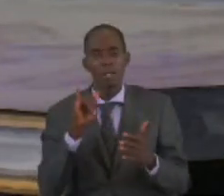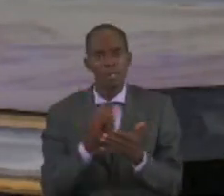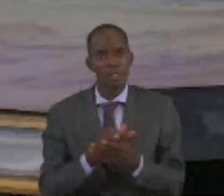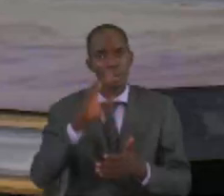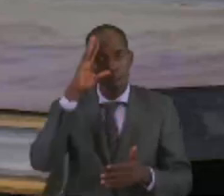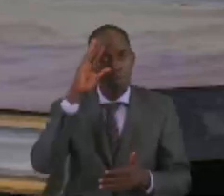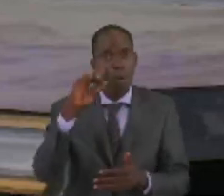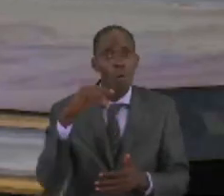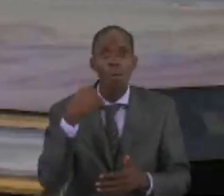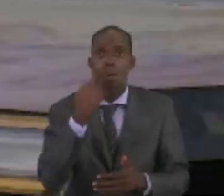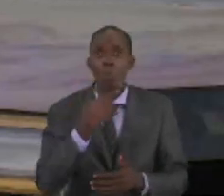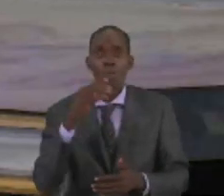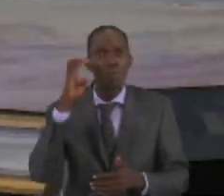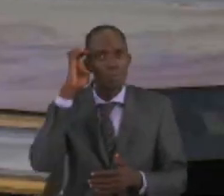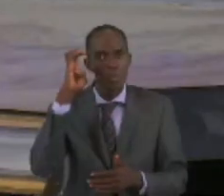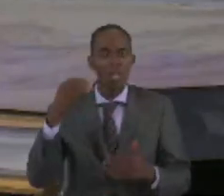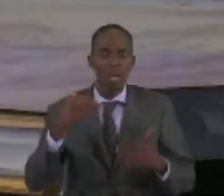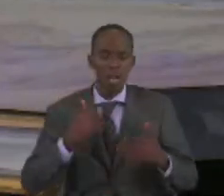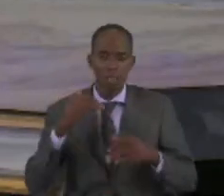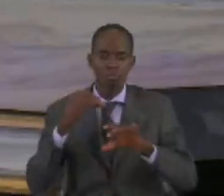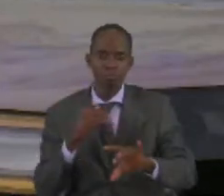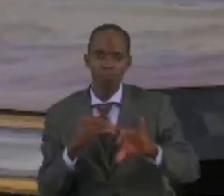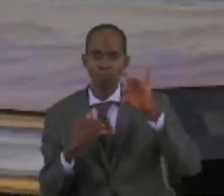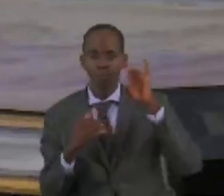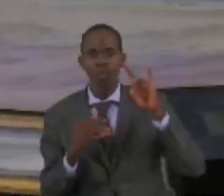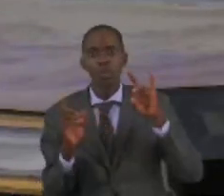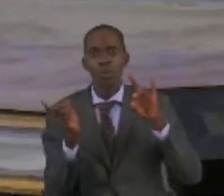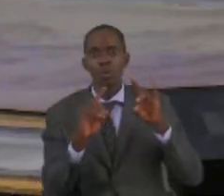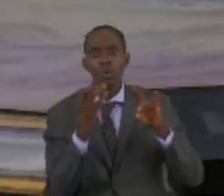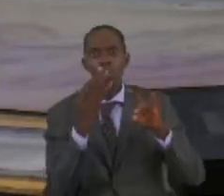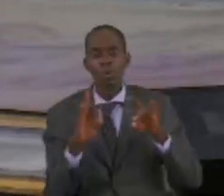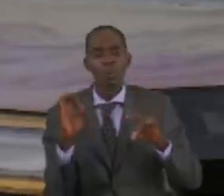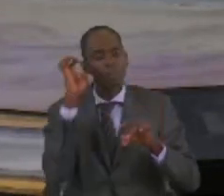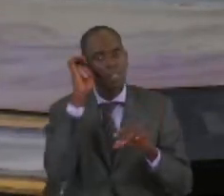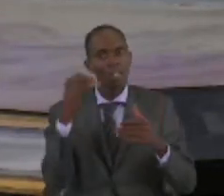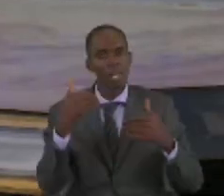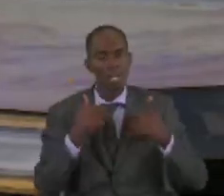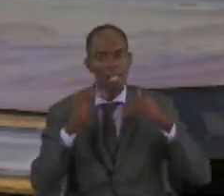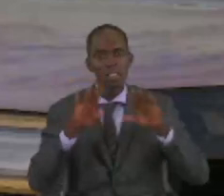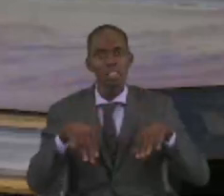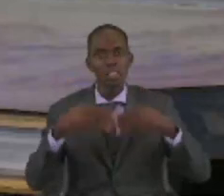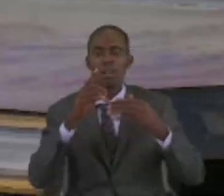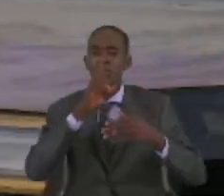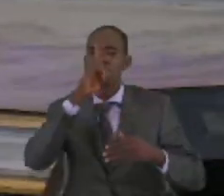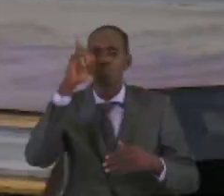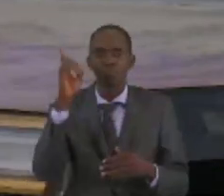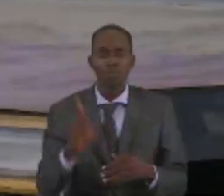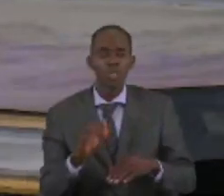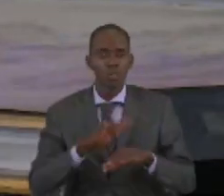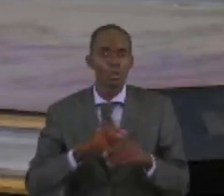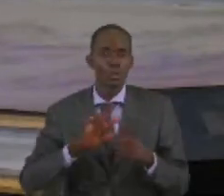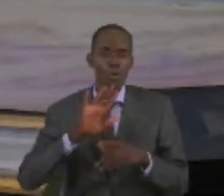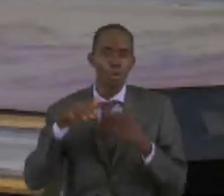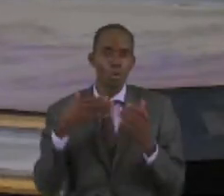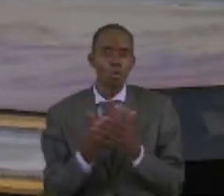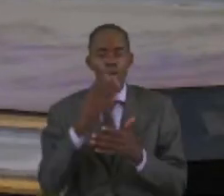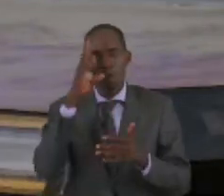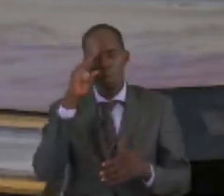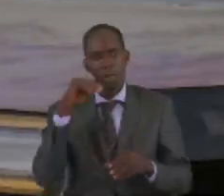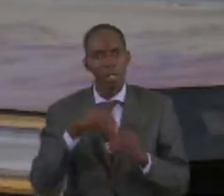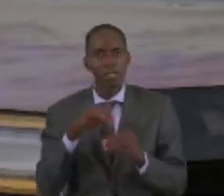l'homme qu'il a désigné, ce dont il a donné à tous une